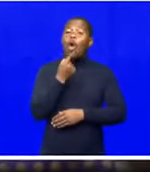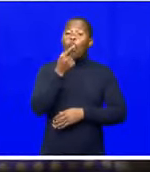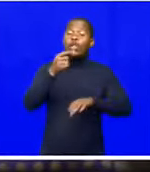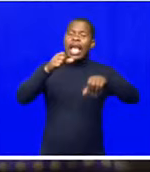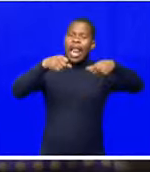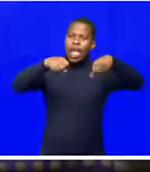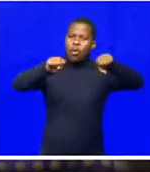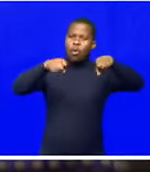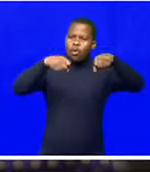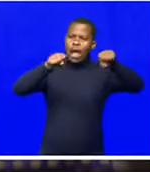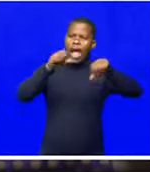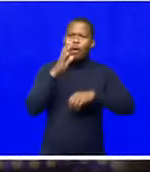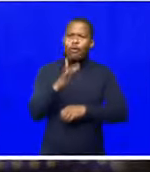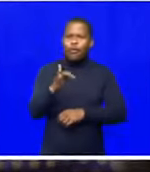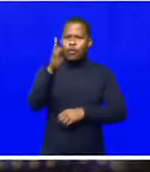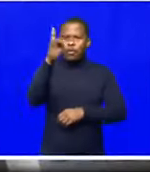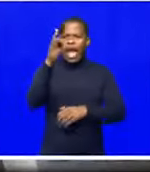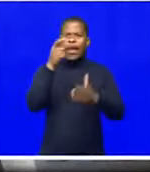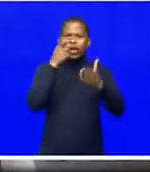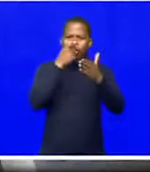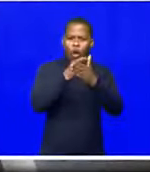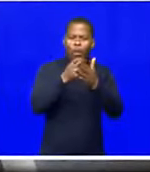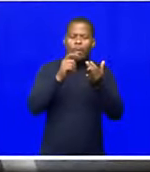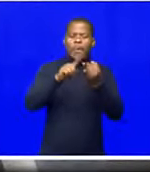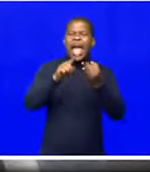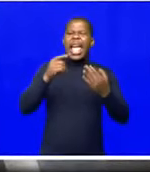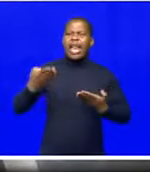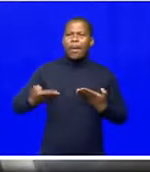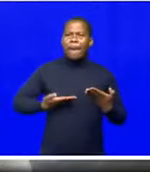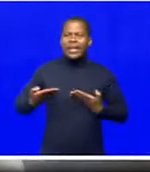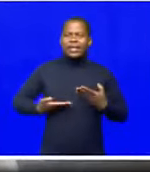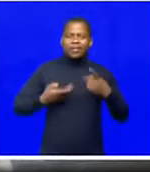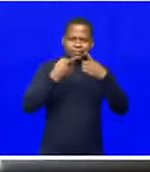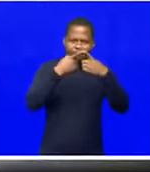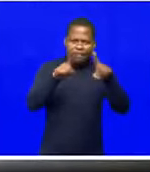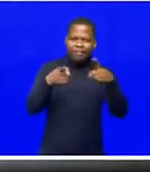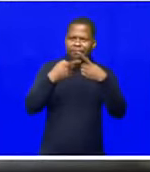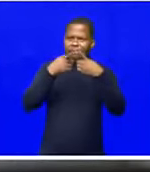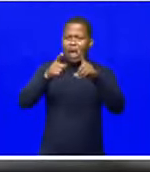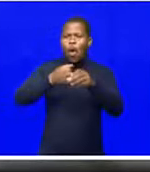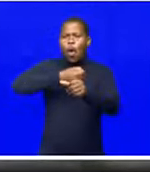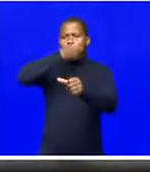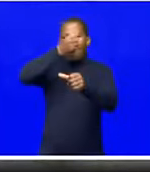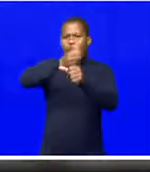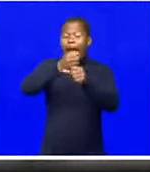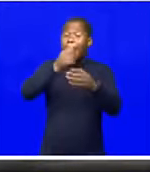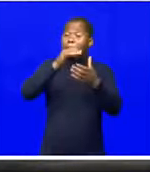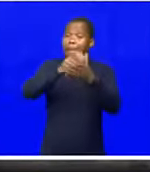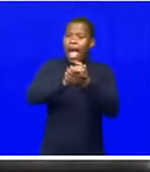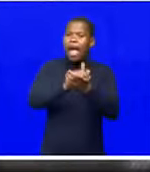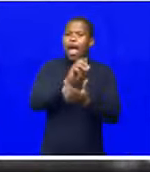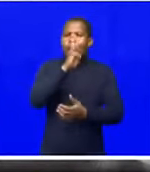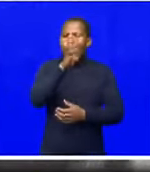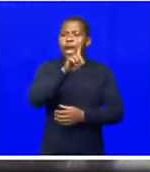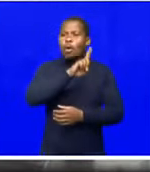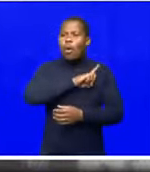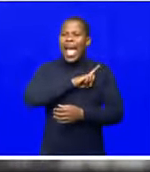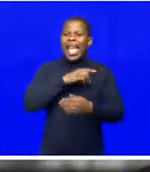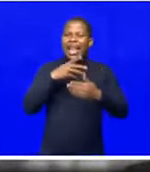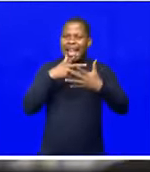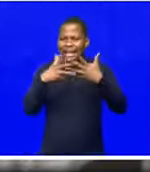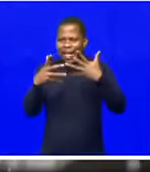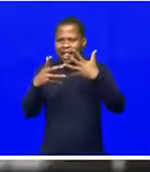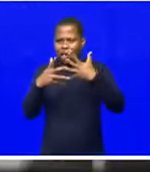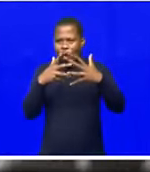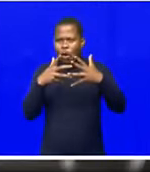ukugcina sayisebentisana netitolo kanye nemabhizinis lehlukene kute imikhicito yalabafundi ithole imakethe kute bate